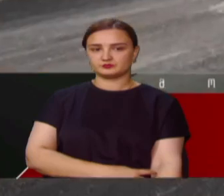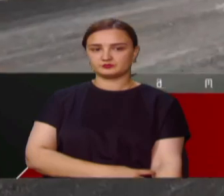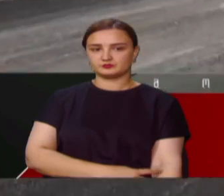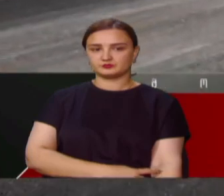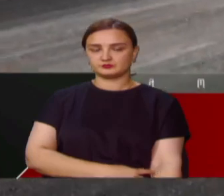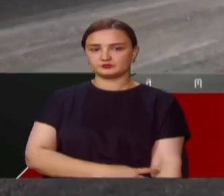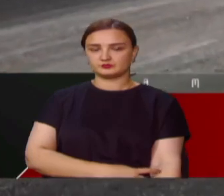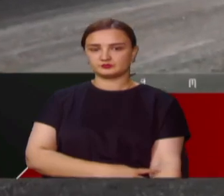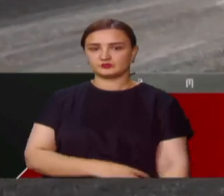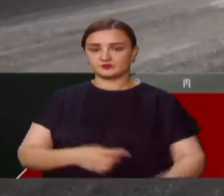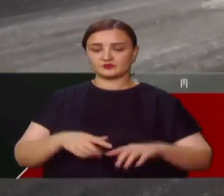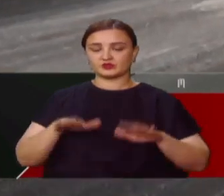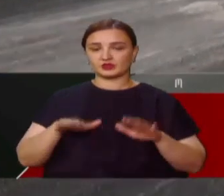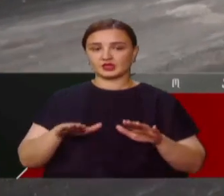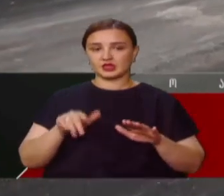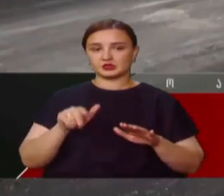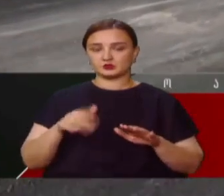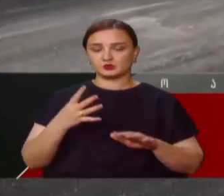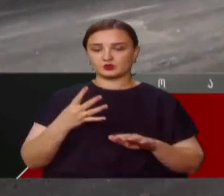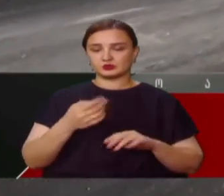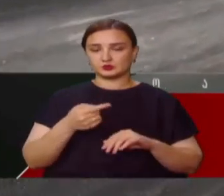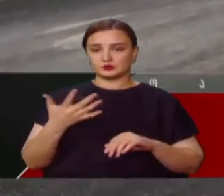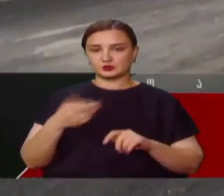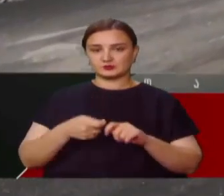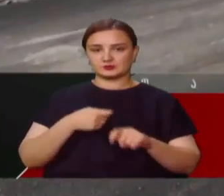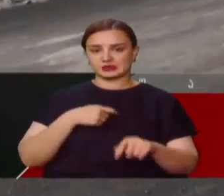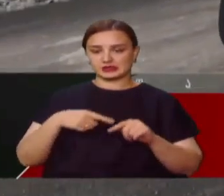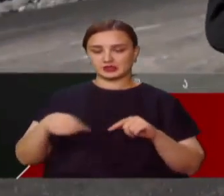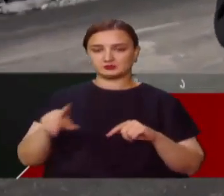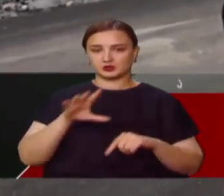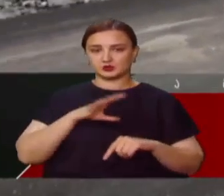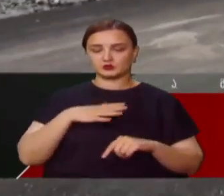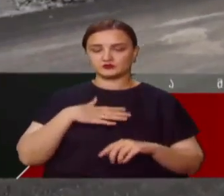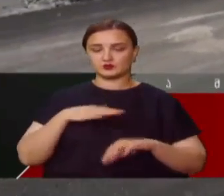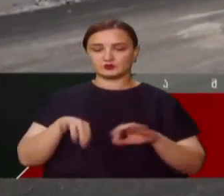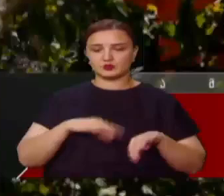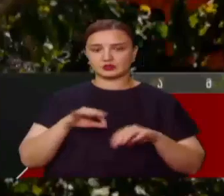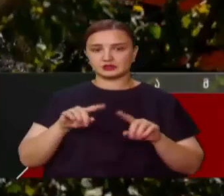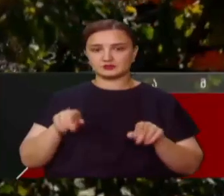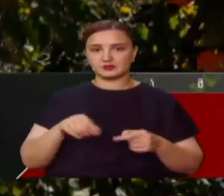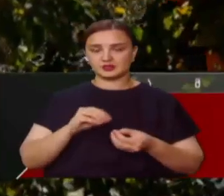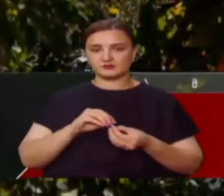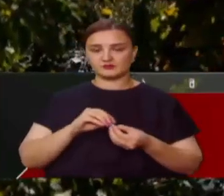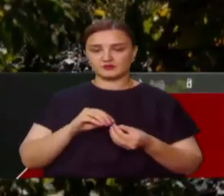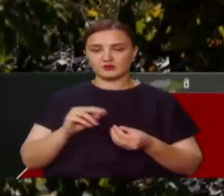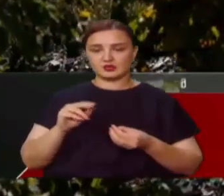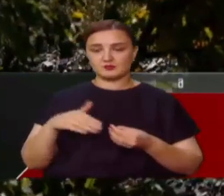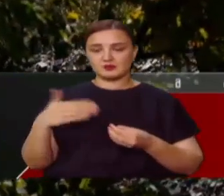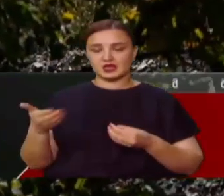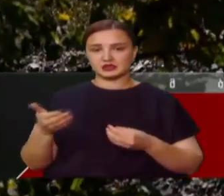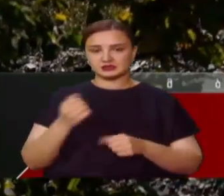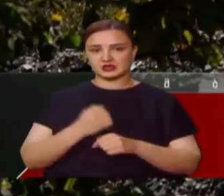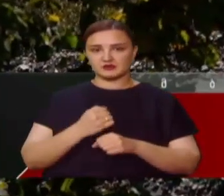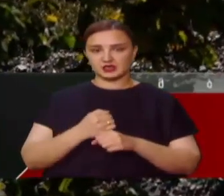აღნიშნულ მონაკვეთს სავალი ნაწილი 4-დან 5 მეტრამდე მერყეობდა. ჩვენ პროექტის ფარგლებში ფერდის მხარეს მოვახდინეთ